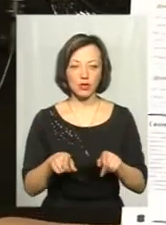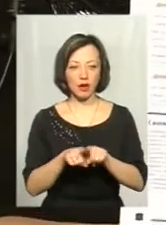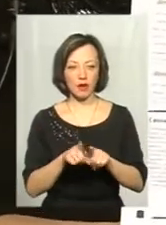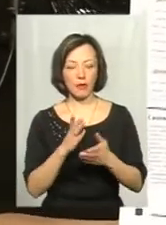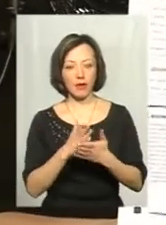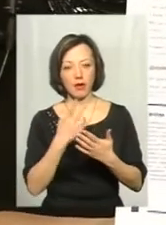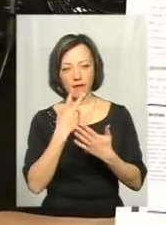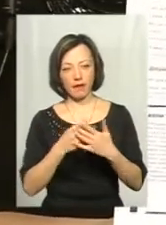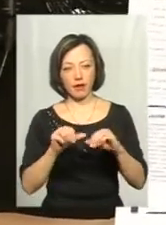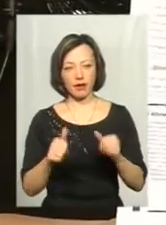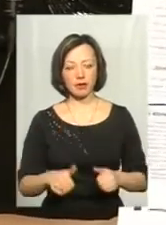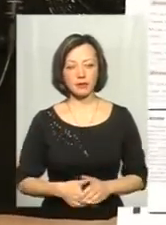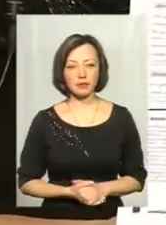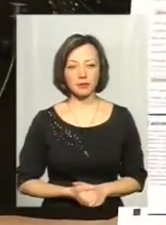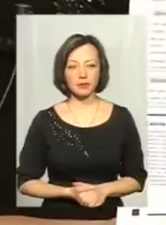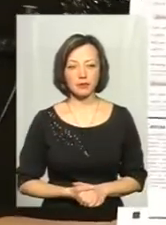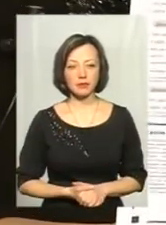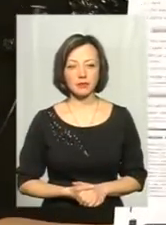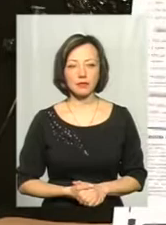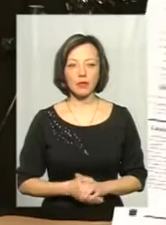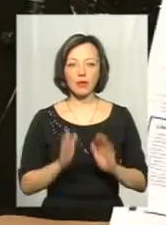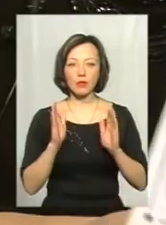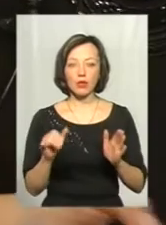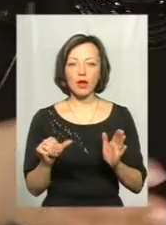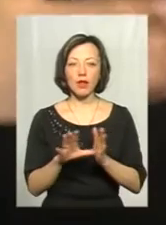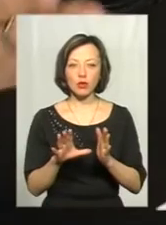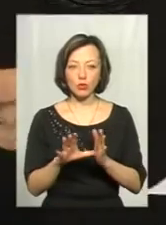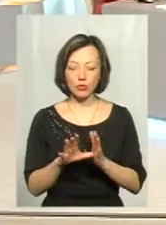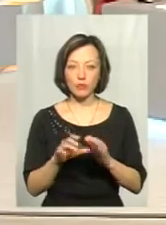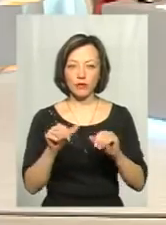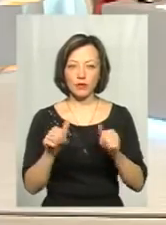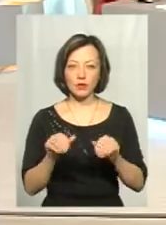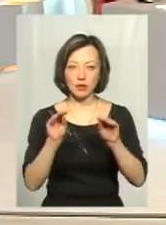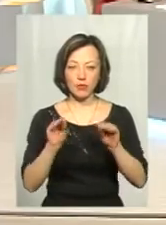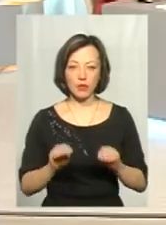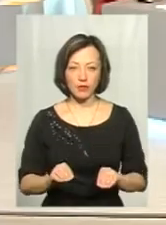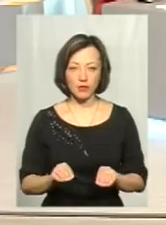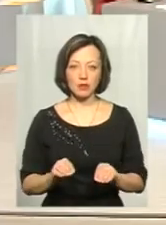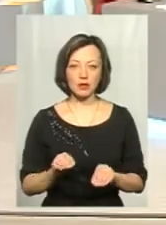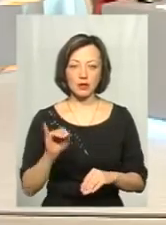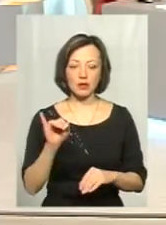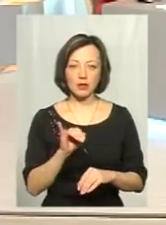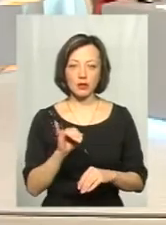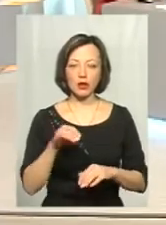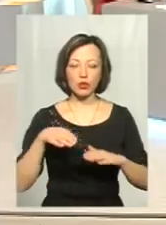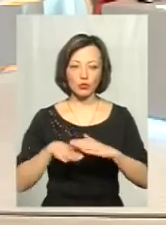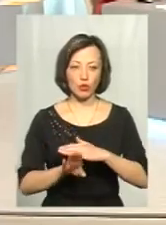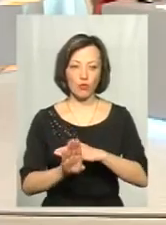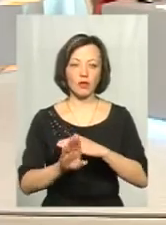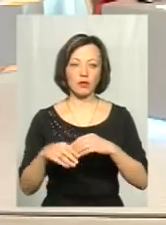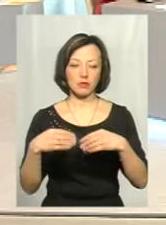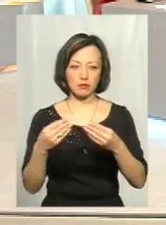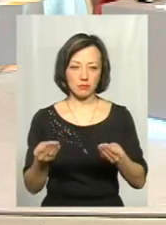має вигляд в роздруковому варіанті, але вона буде в електронному варіанті вона буде заповнюватися і потім вже буде